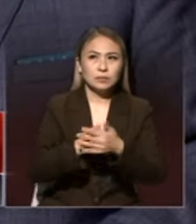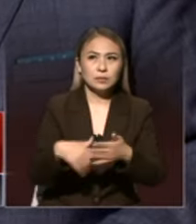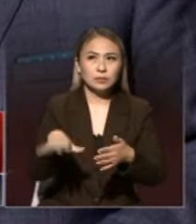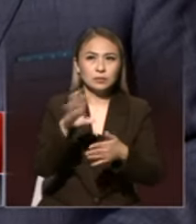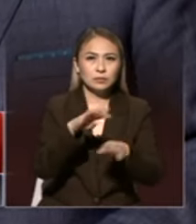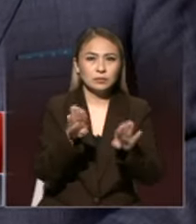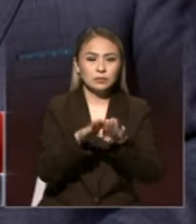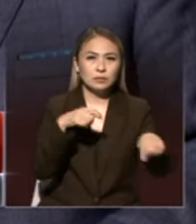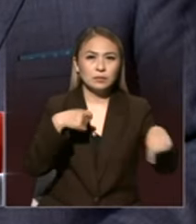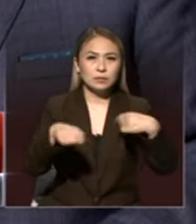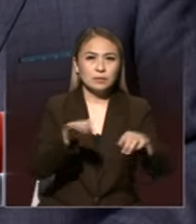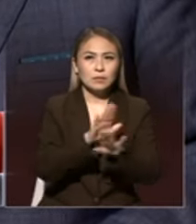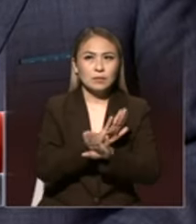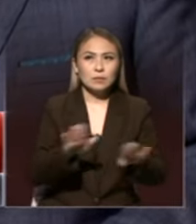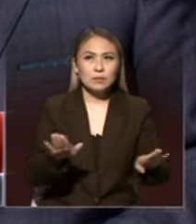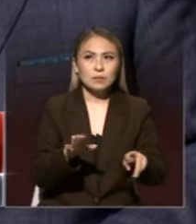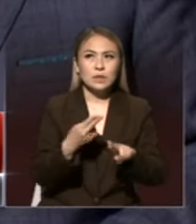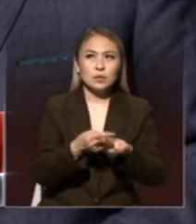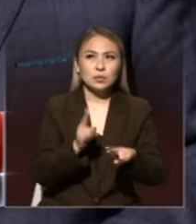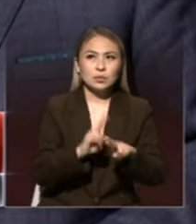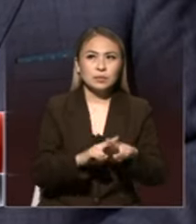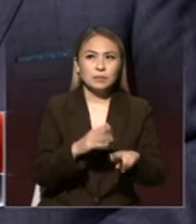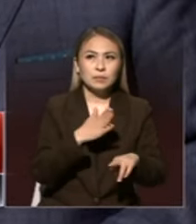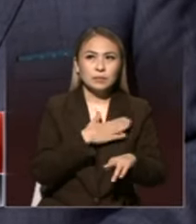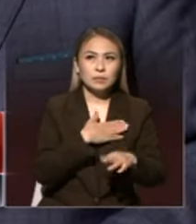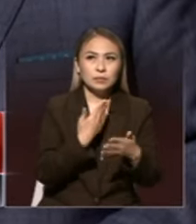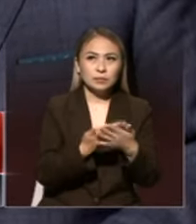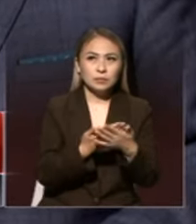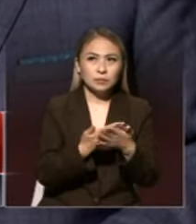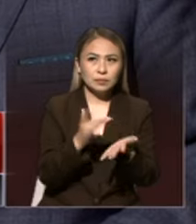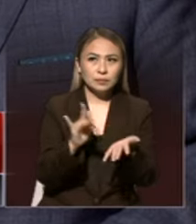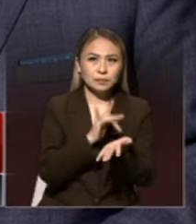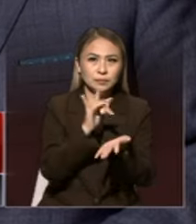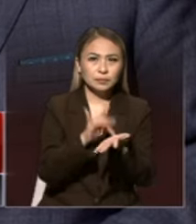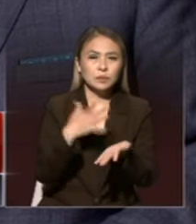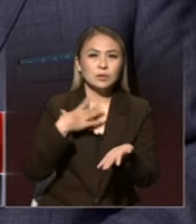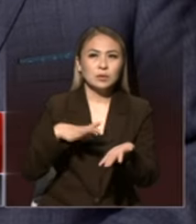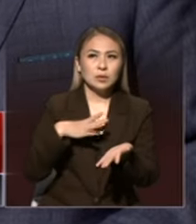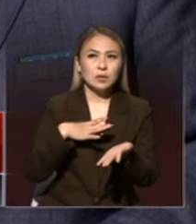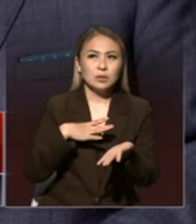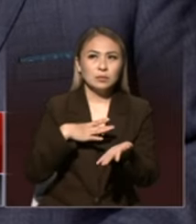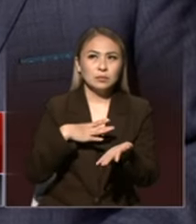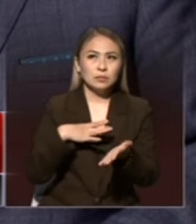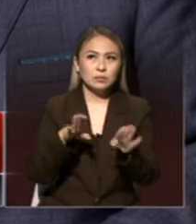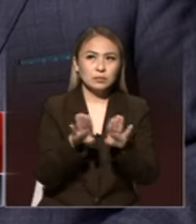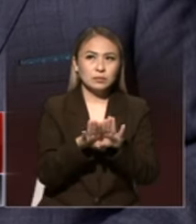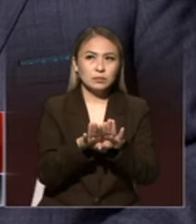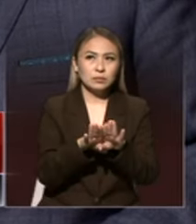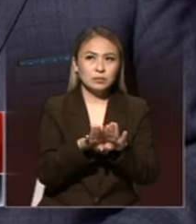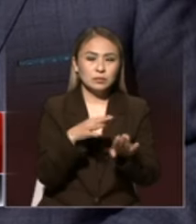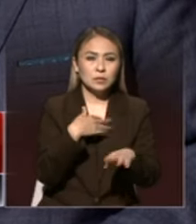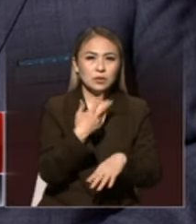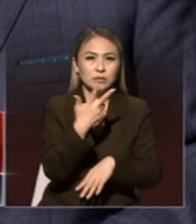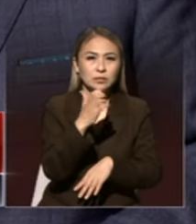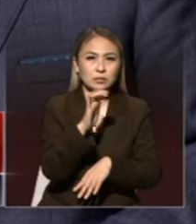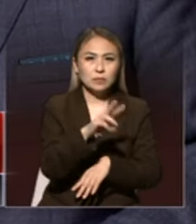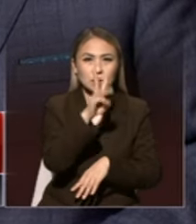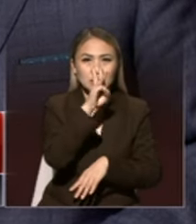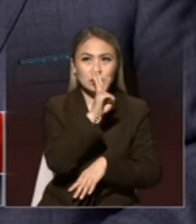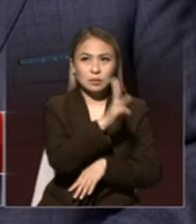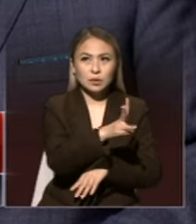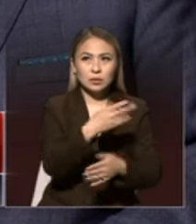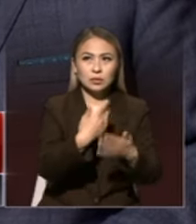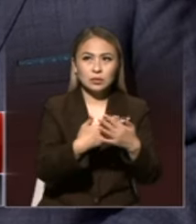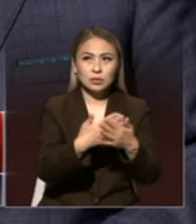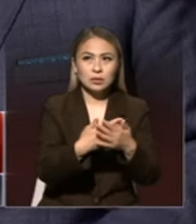сияқты саудагер емес қой, көрдіңіз ба? Сондықтан мен оған айтамын, қалаң қайтесің деймін. Дұрыс па? Сен қалаң қайтесің, мен саған 300 мың айлық беремін деймін.